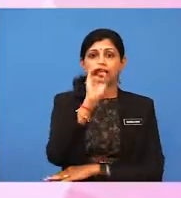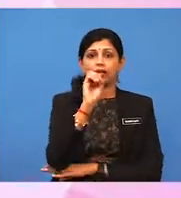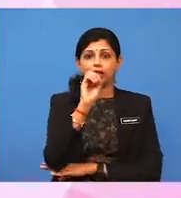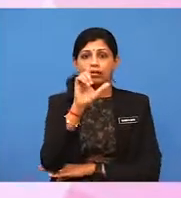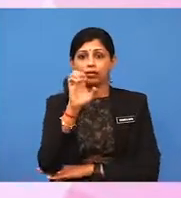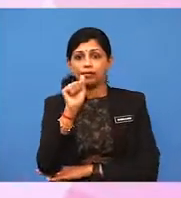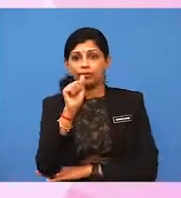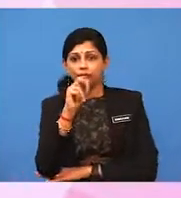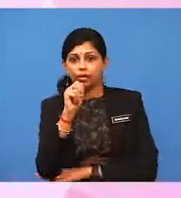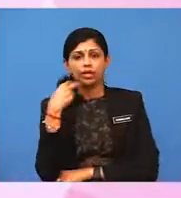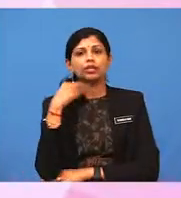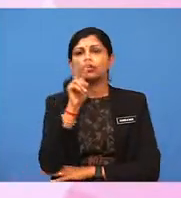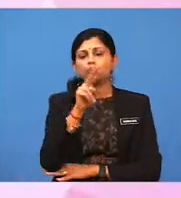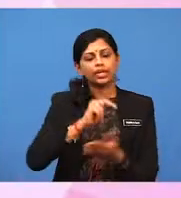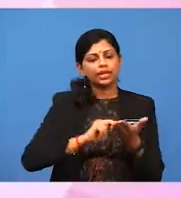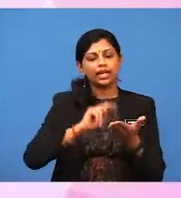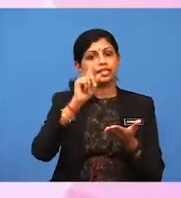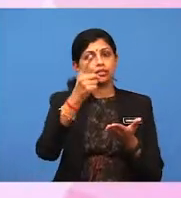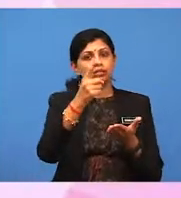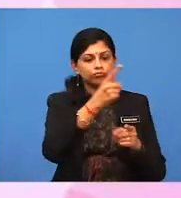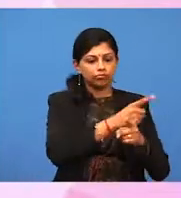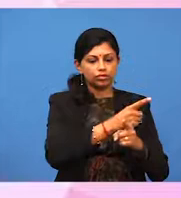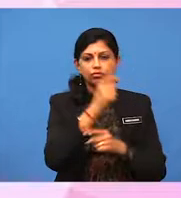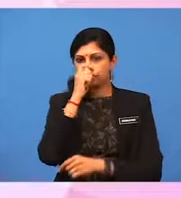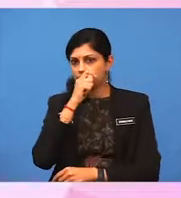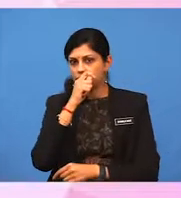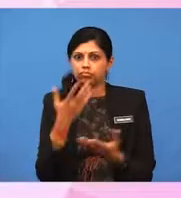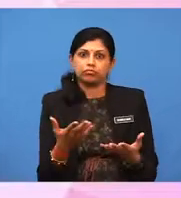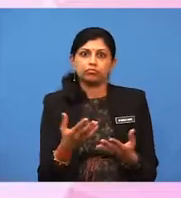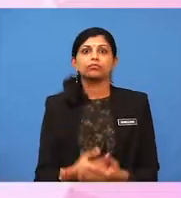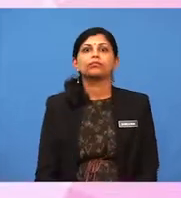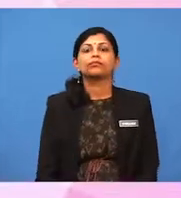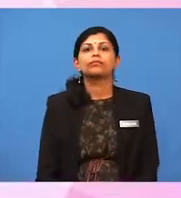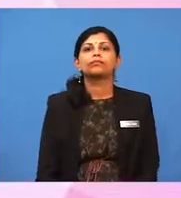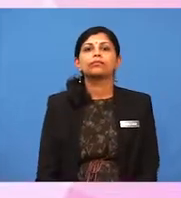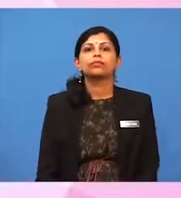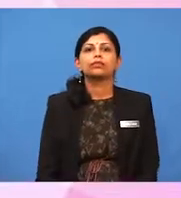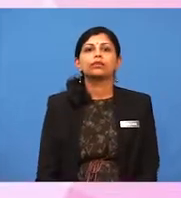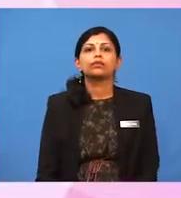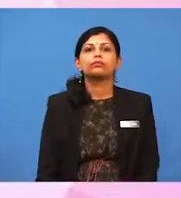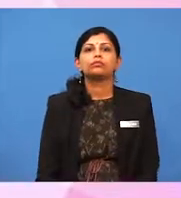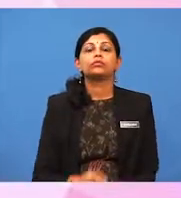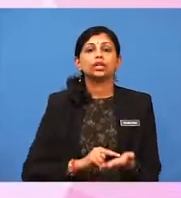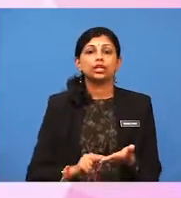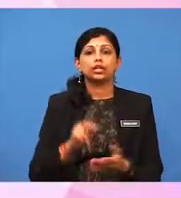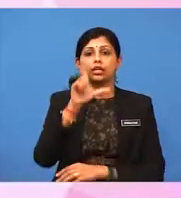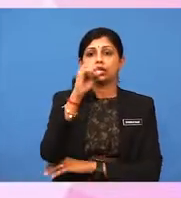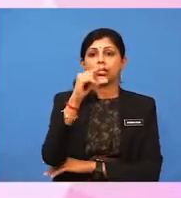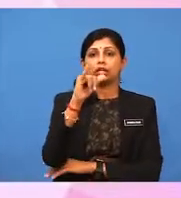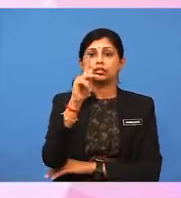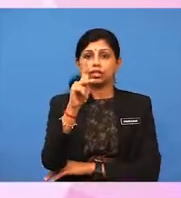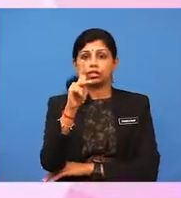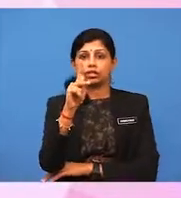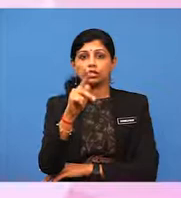mempunyai hanya dua nilai, iaitu benar dan palsu. Dua nilai ini dipanggil nilai logik, iaitu